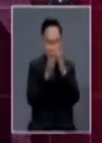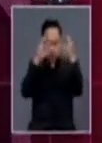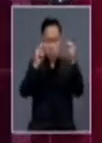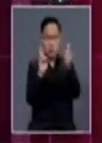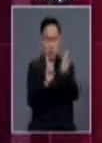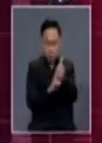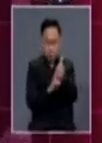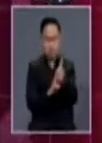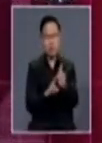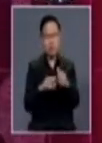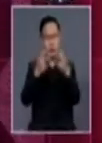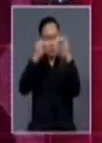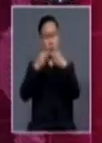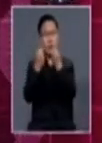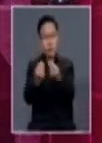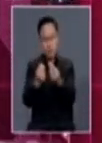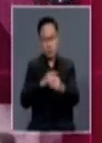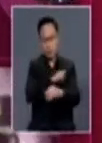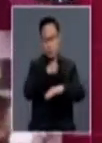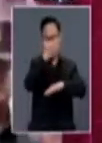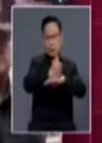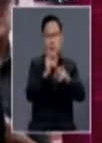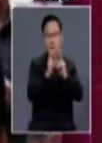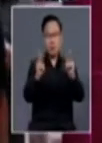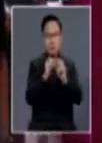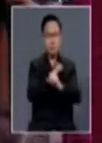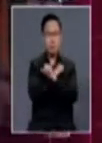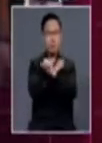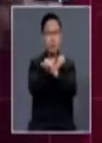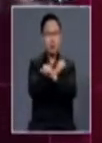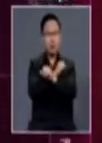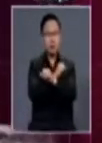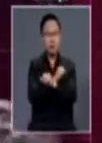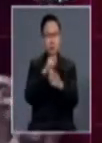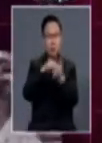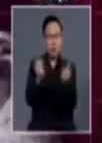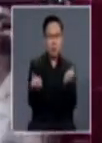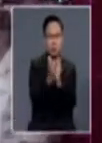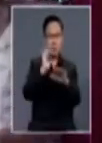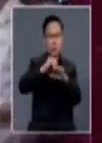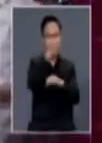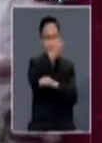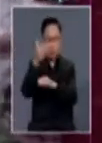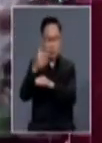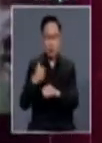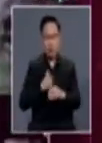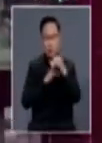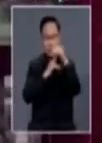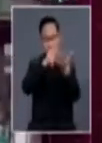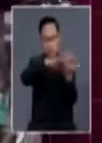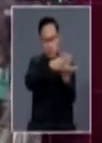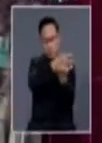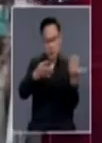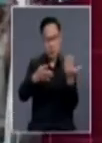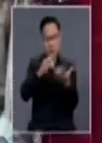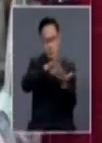กรัฐมนตรีมอบหมายเป็นประธานกรรมการคณะกรรมการป้องกันและบรรเทาสาธารณภัยแห่งชาติมีหน้าที่กำหนดนโยบายในการจัดทำ